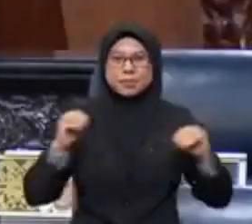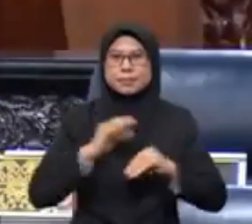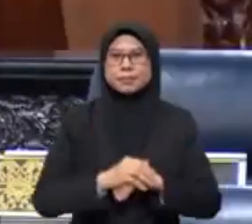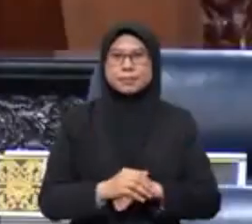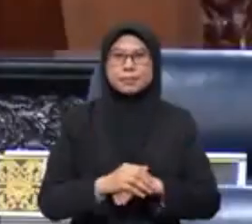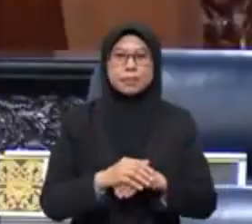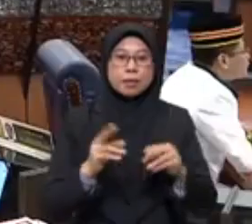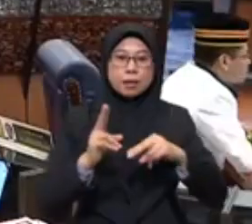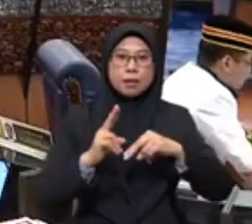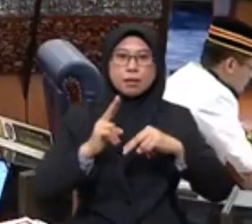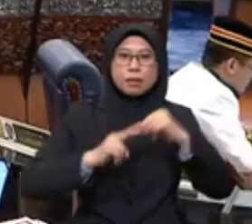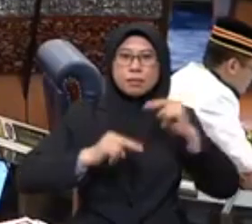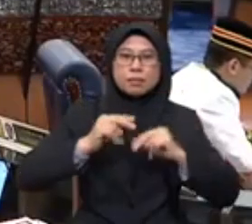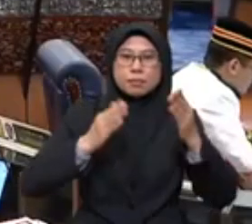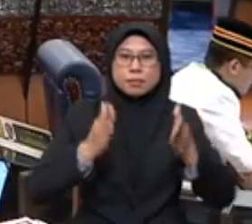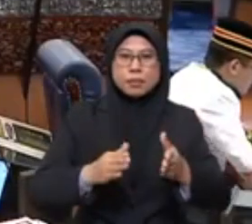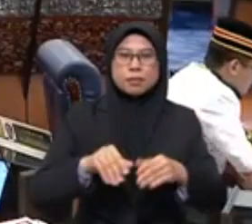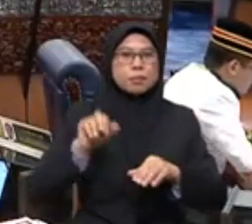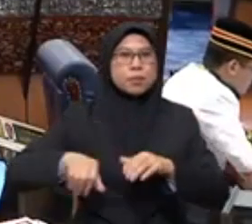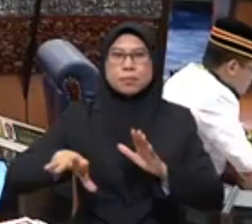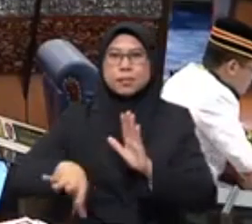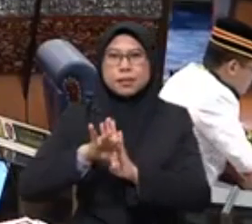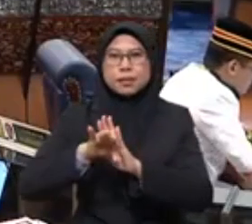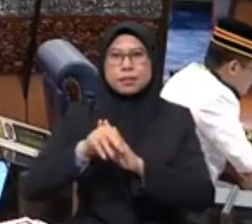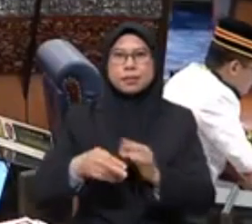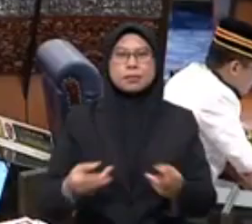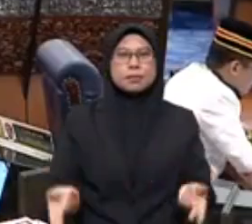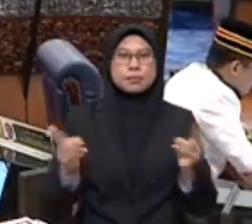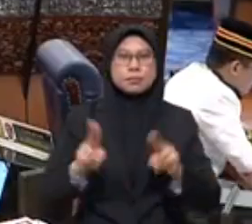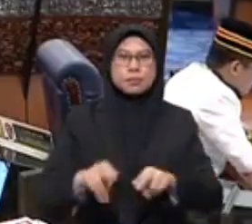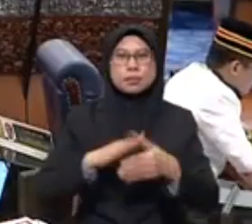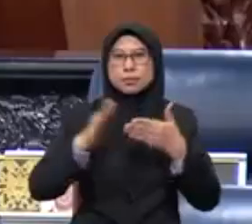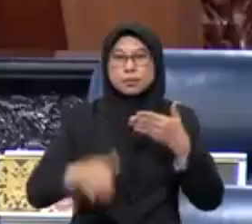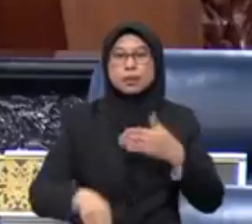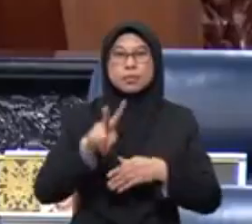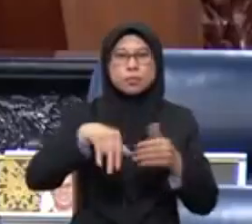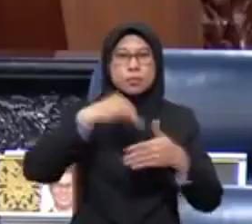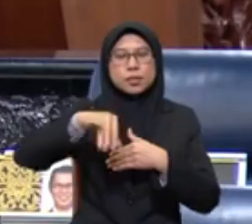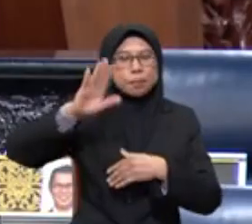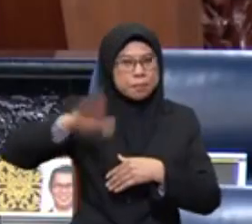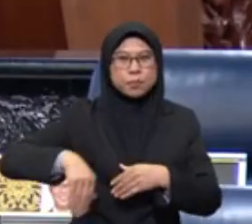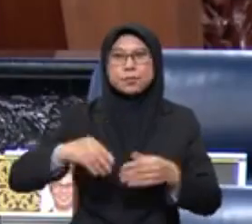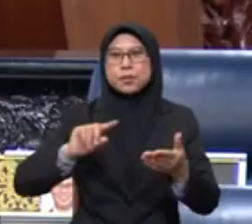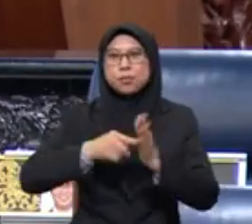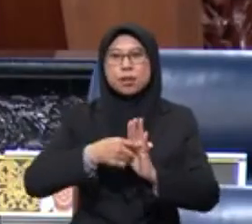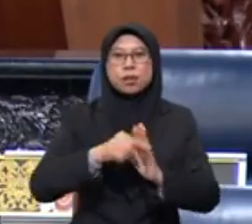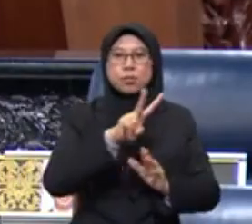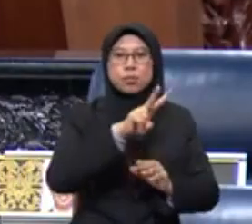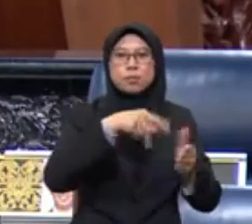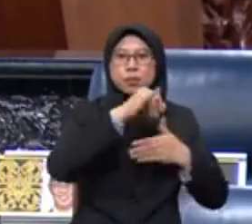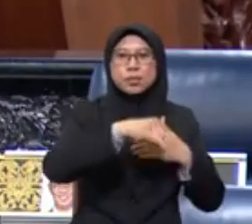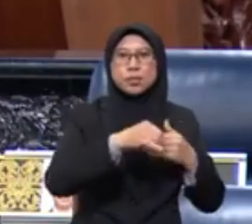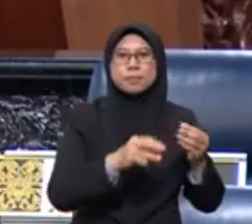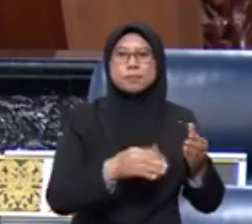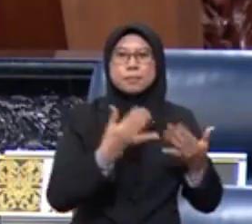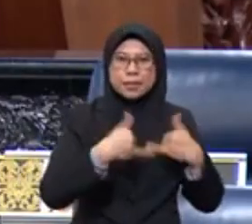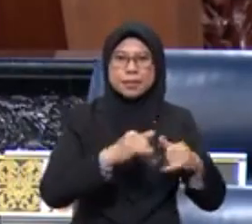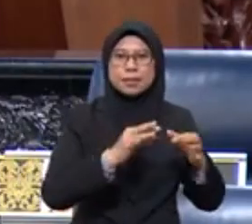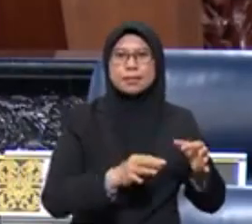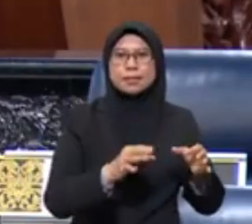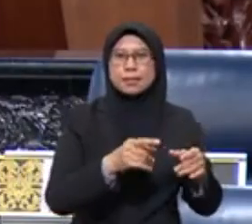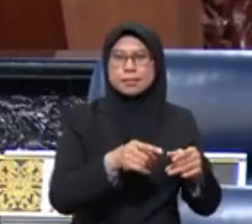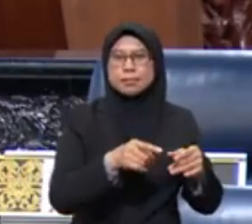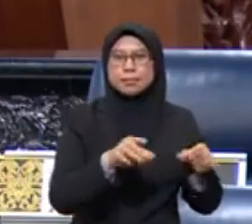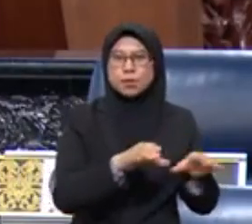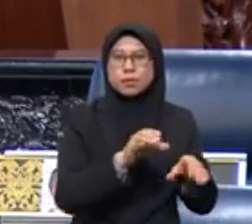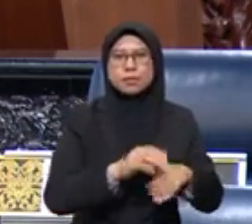juga masih belum dilantik untuk 2 projek yang telah ditamatkan serta 12 projek lagi masih belum dimulakan. Sehubungan dengan itu, saya ingin